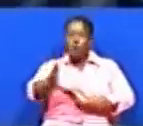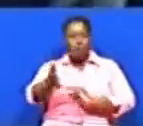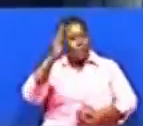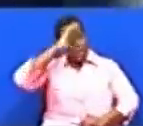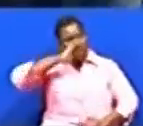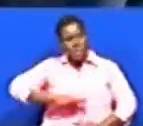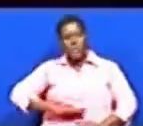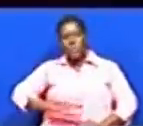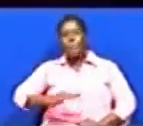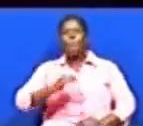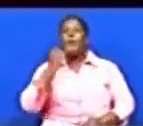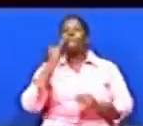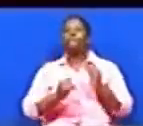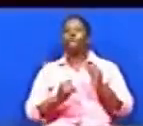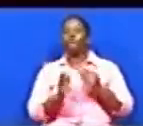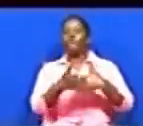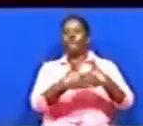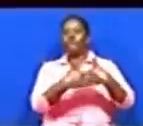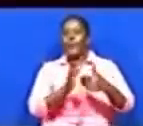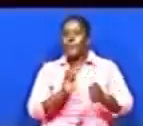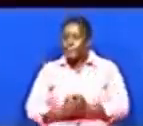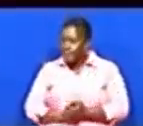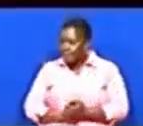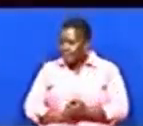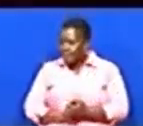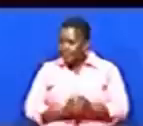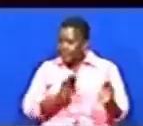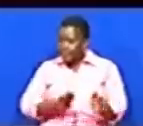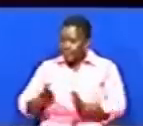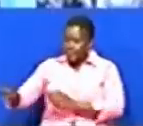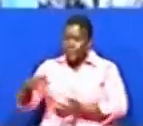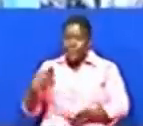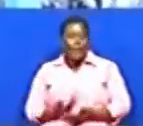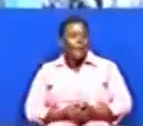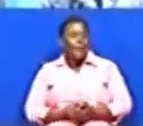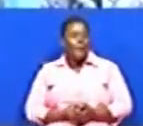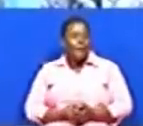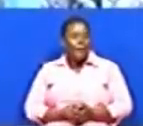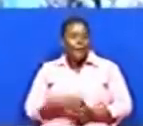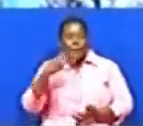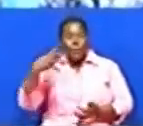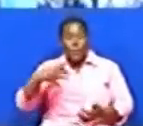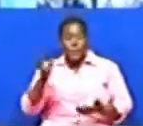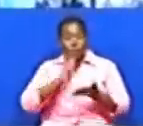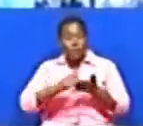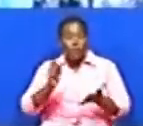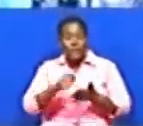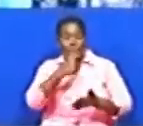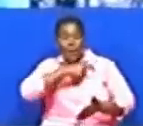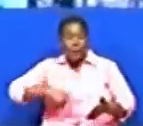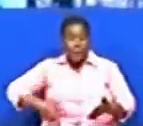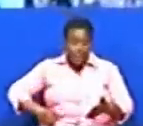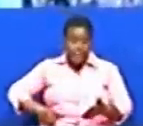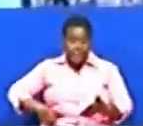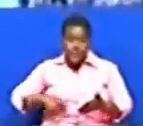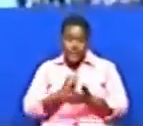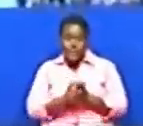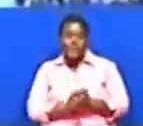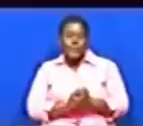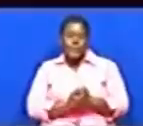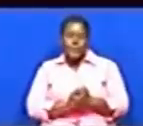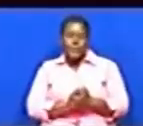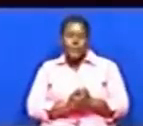Disemba. Wakati huo huo, waziri wa nchi ofisi ya Rais tawala za mikoa na serikali za mitaa TAMISEMI Selemani